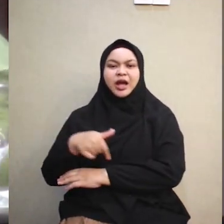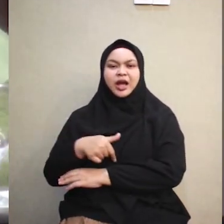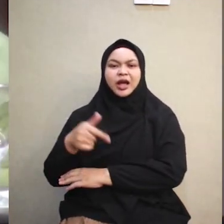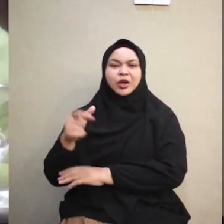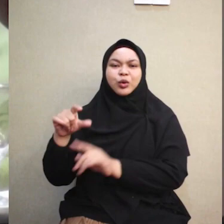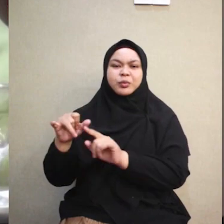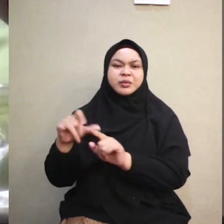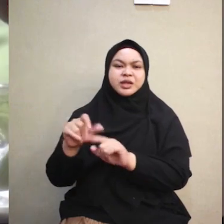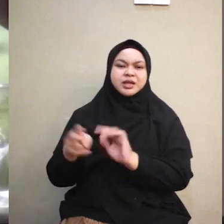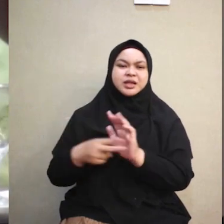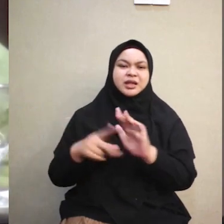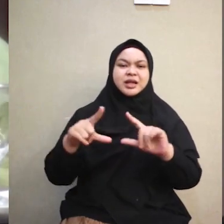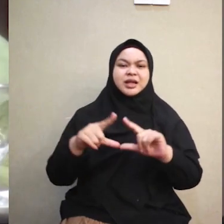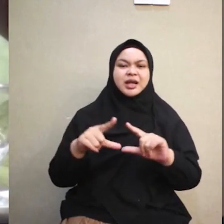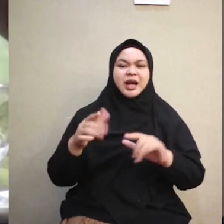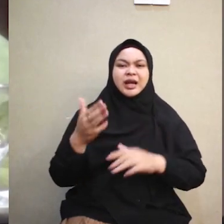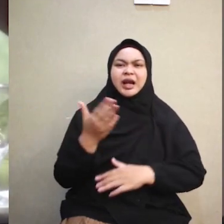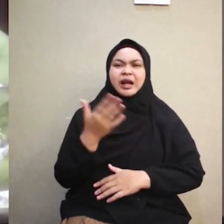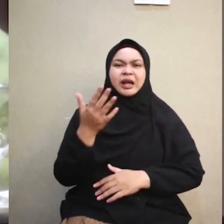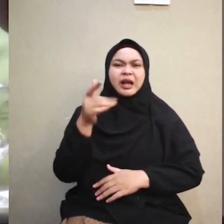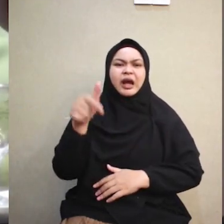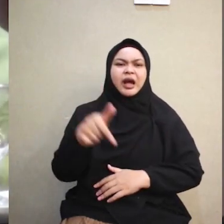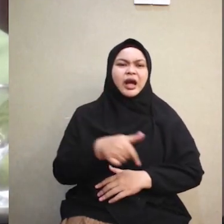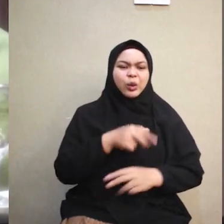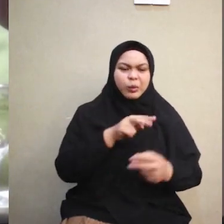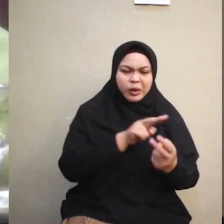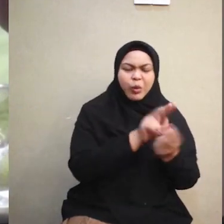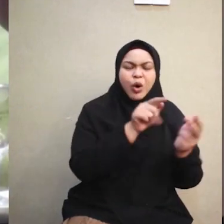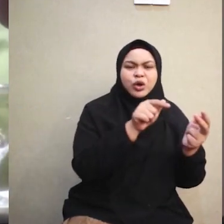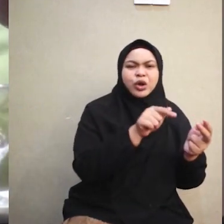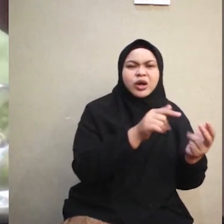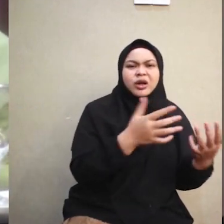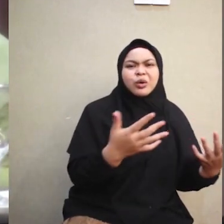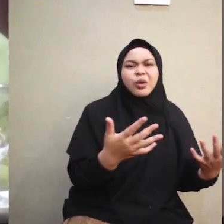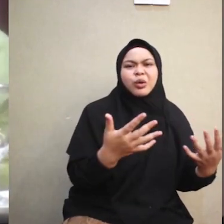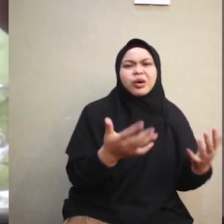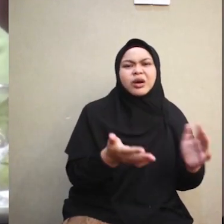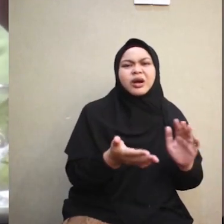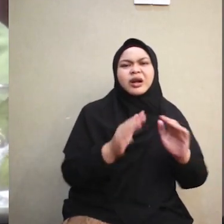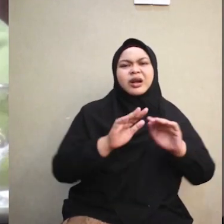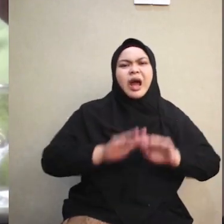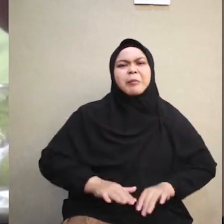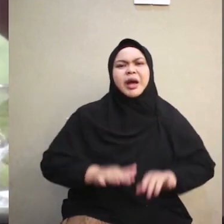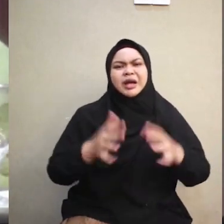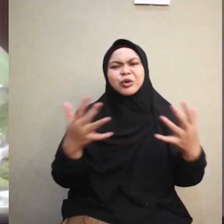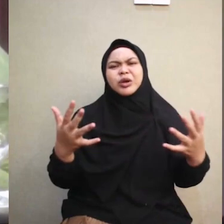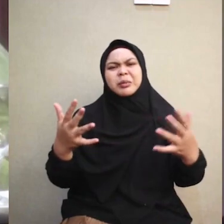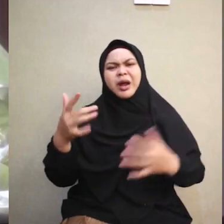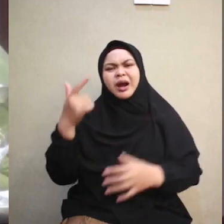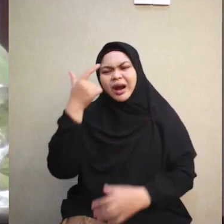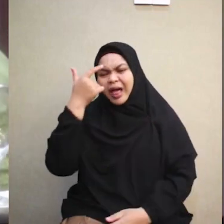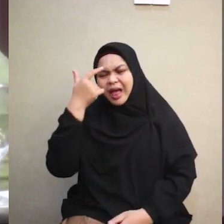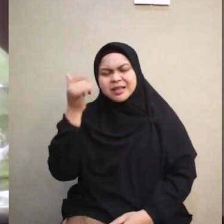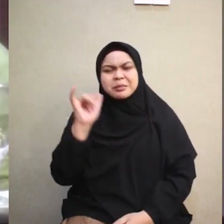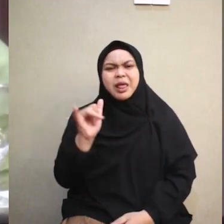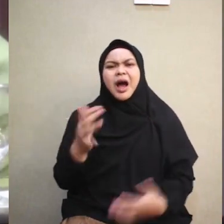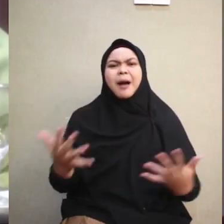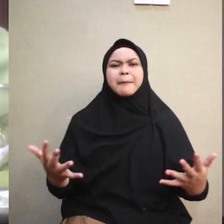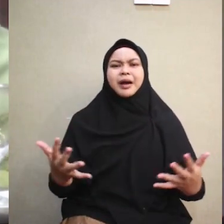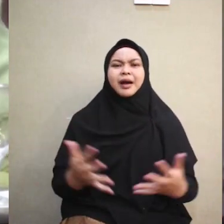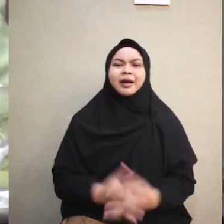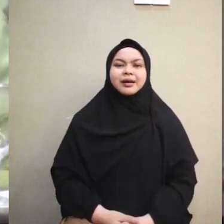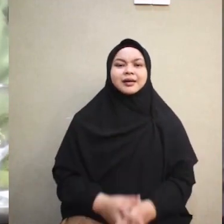ini pemerkosaan itu kok bisa di restoratif Justice itu nalarnya seperti apa gitu kemudian